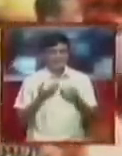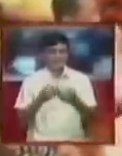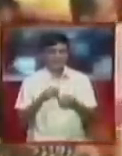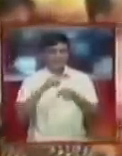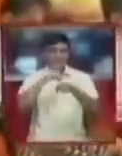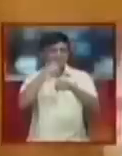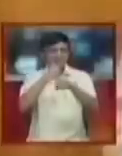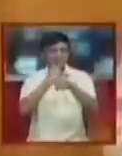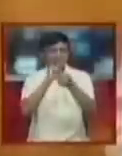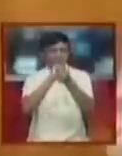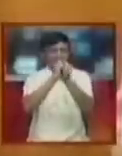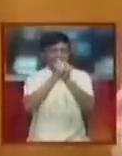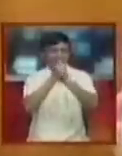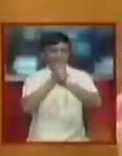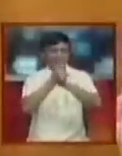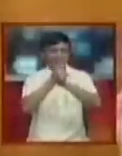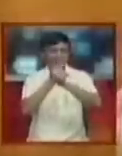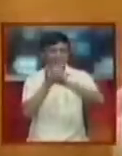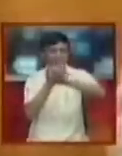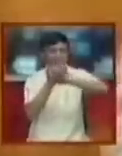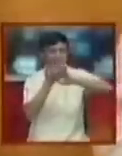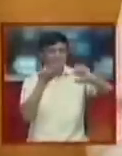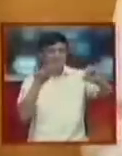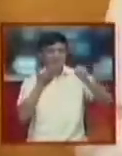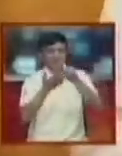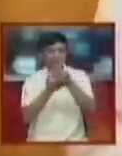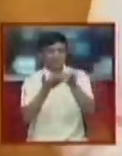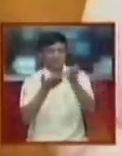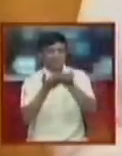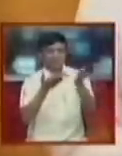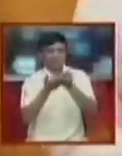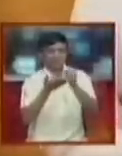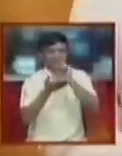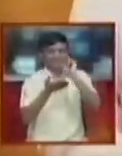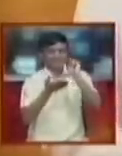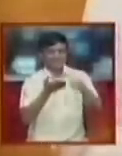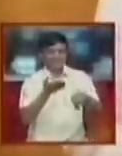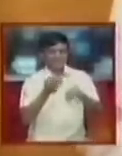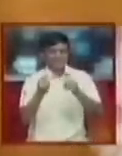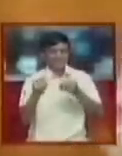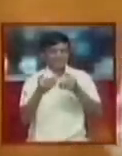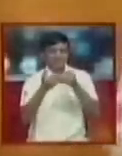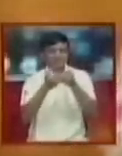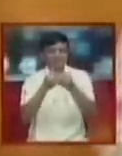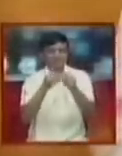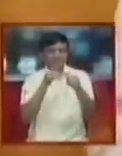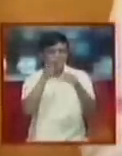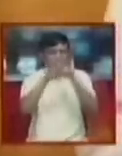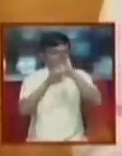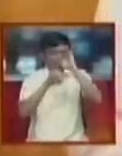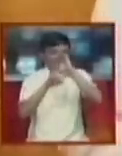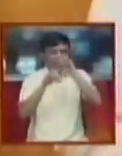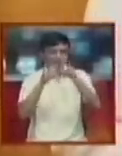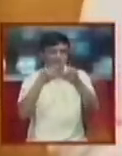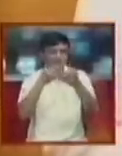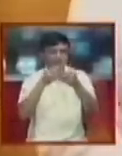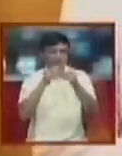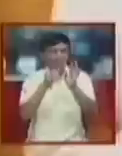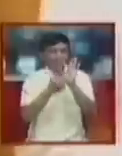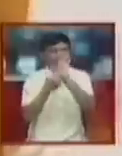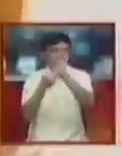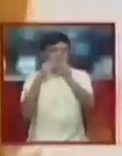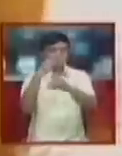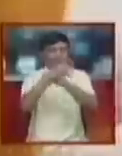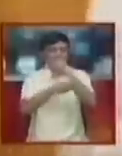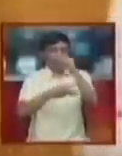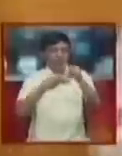Nagpatupad po tayo ng reforma. Tinanggal ang gastusing hindi kailangan, hinabol ang mga tiwali, at ipinakita sa mundong